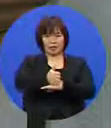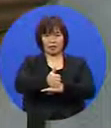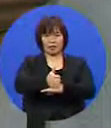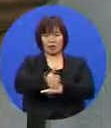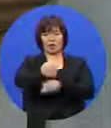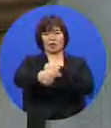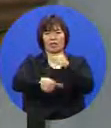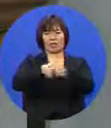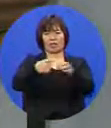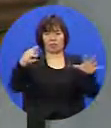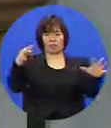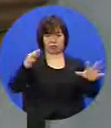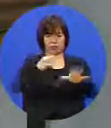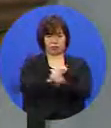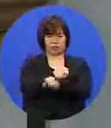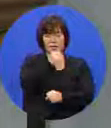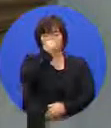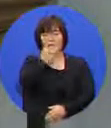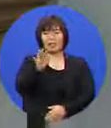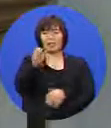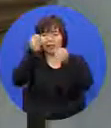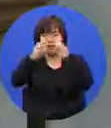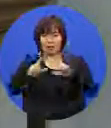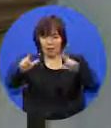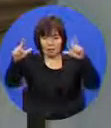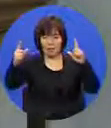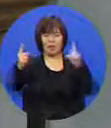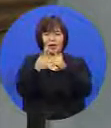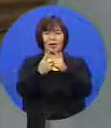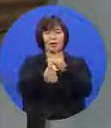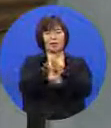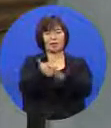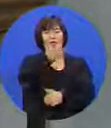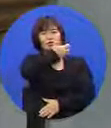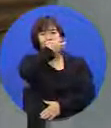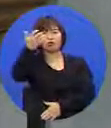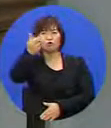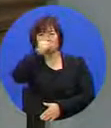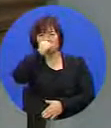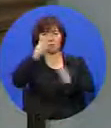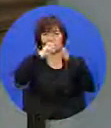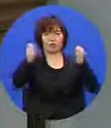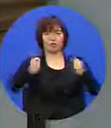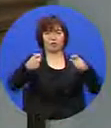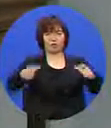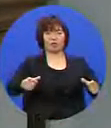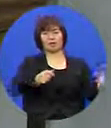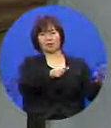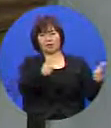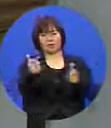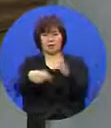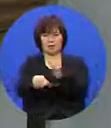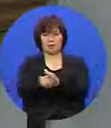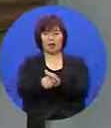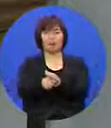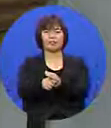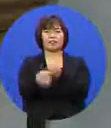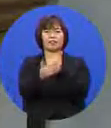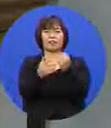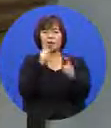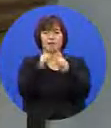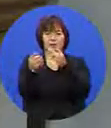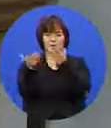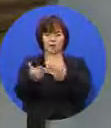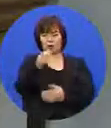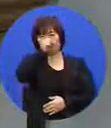한 해가 저물어가고 있습니다. 새로운 해, 새로운 희망을 꿈꾸고 있는 우리 전북 도민들에게 덕담 한 말씀